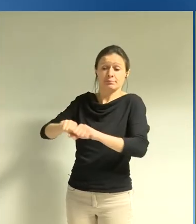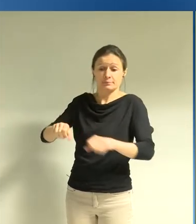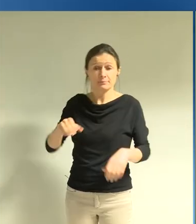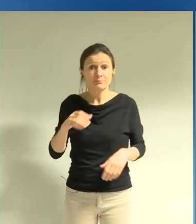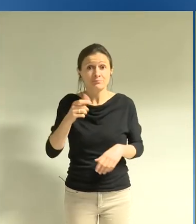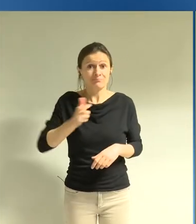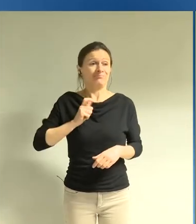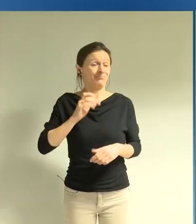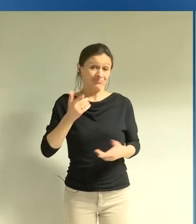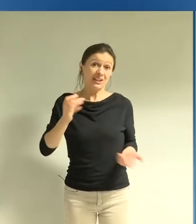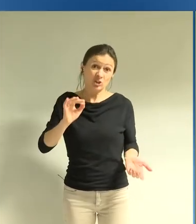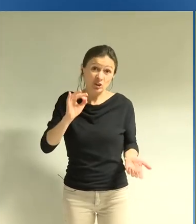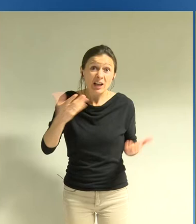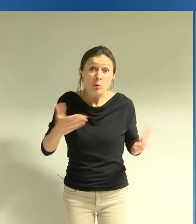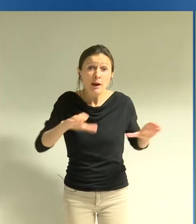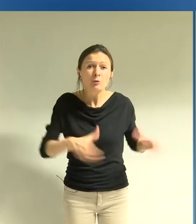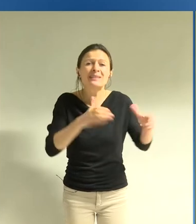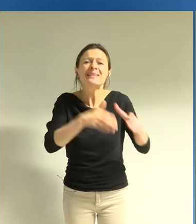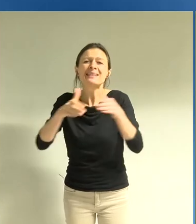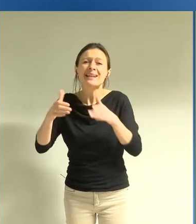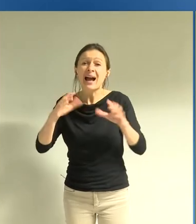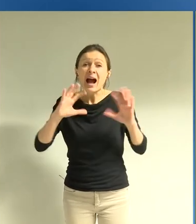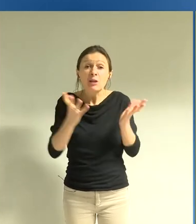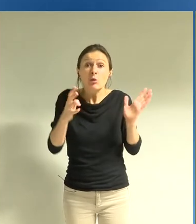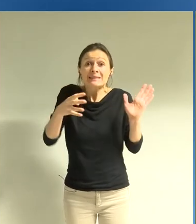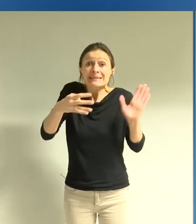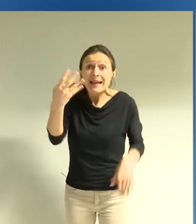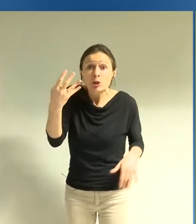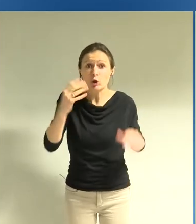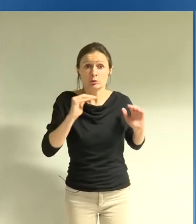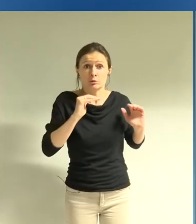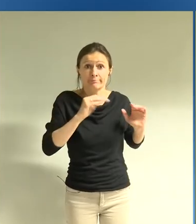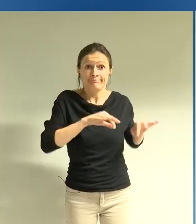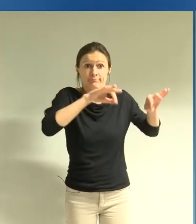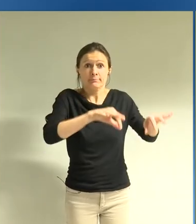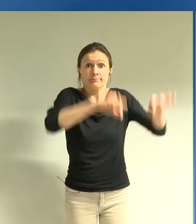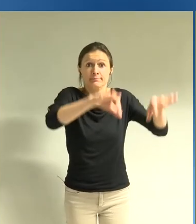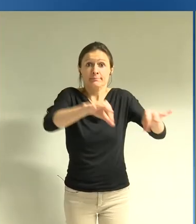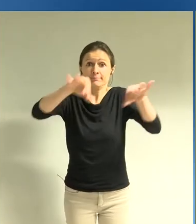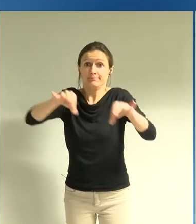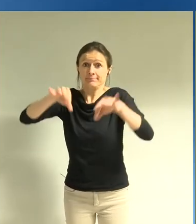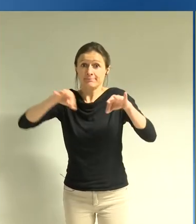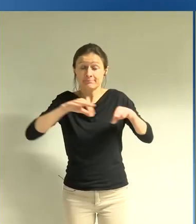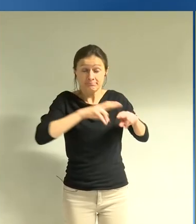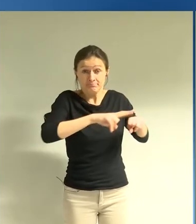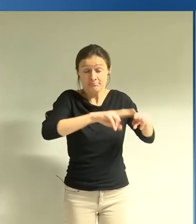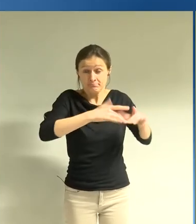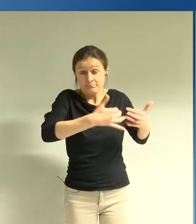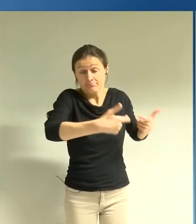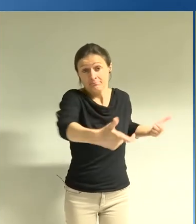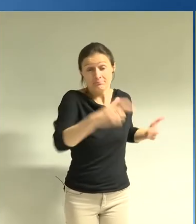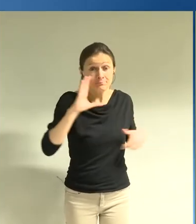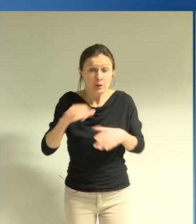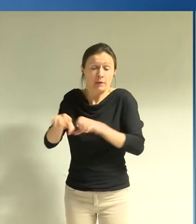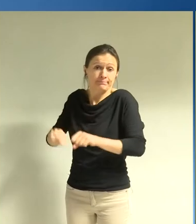moment donc nous sommes en train d'importer massivement de l'électricité ces jours ci vous pouvez aller voir sur le site de rte il manque la balance